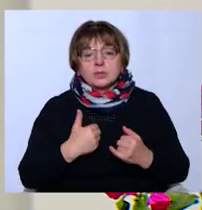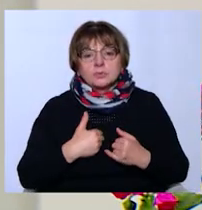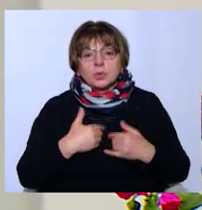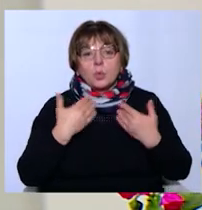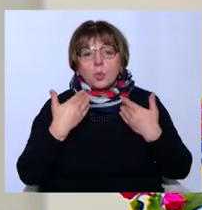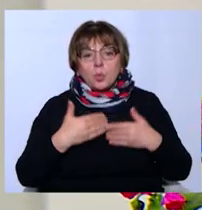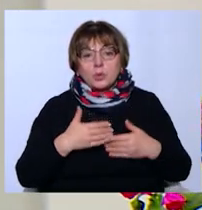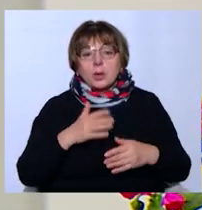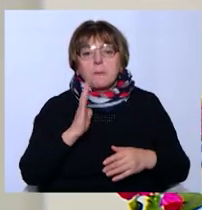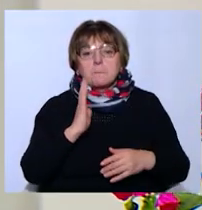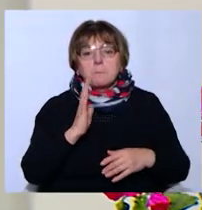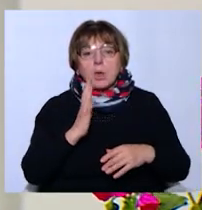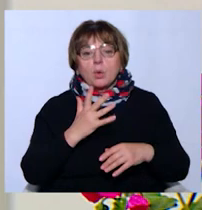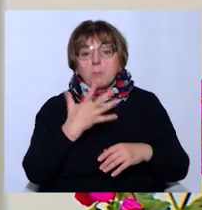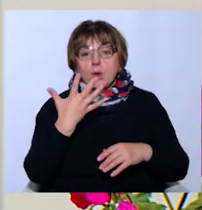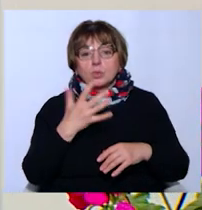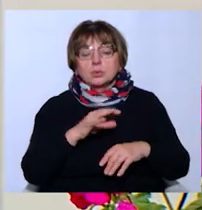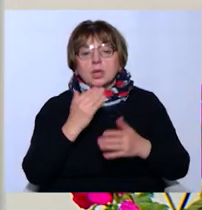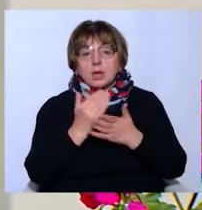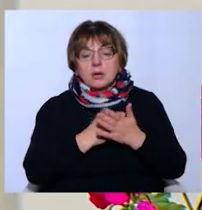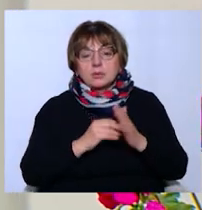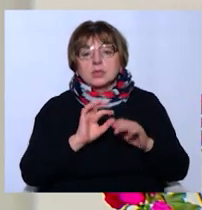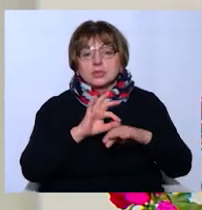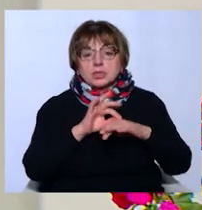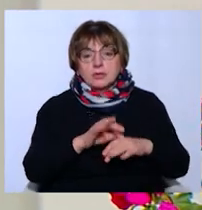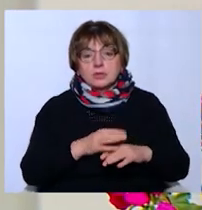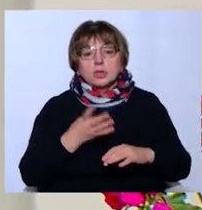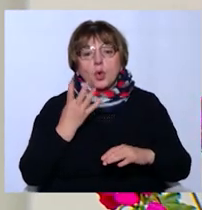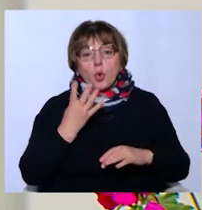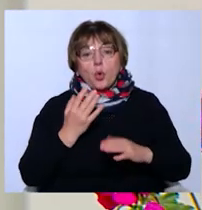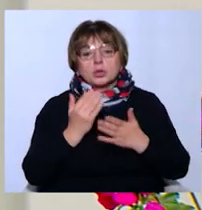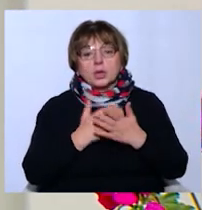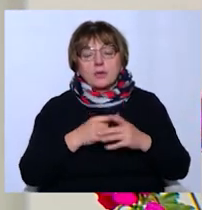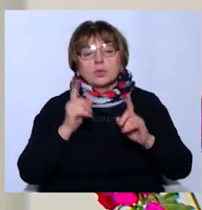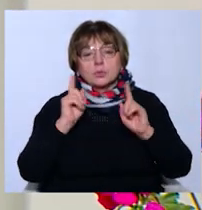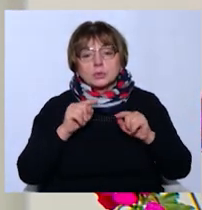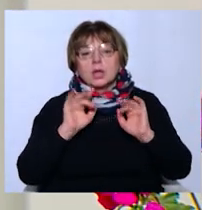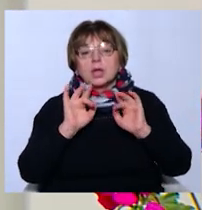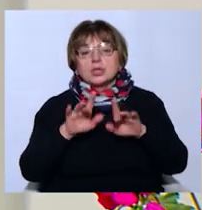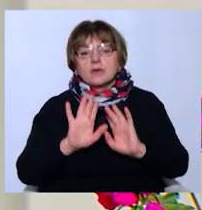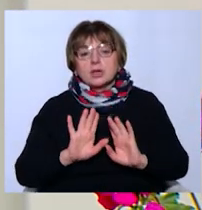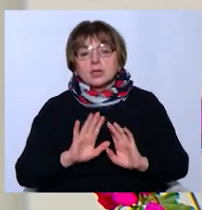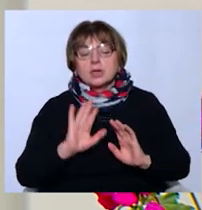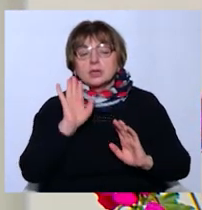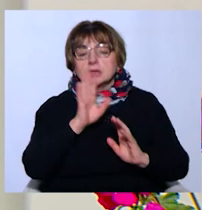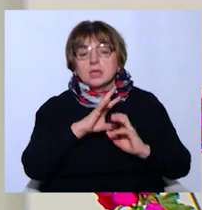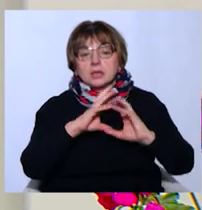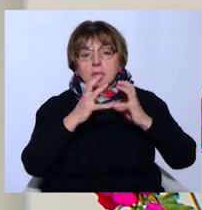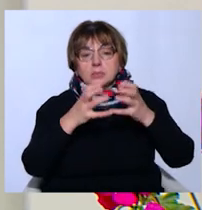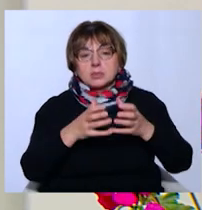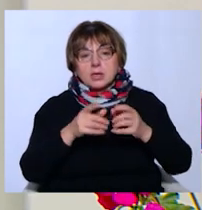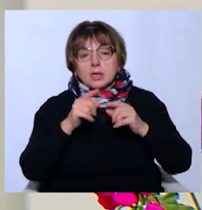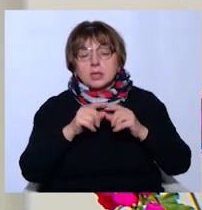უკვე მეხუთე გაკვეთილს ვატარებთ და წინა ოთხი გაკვეთილი თქვენ გახსოვთ, რომ ეხებოდა ჩვენს პლანეტას, დედამიწას და